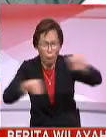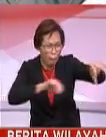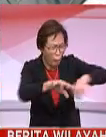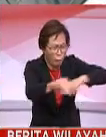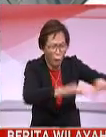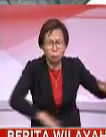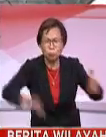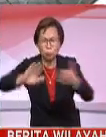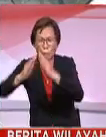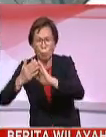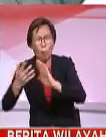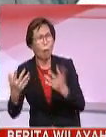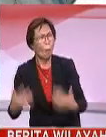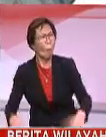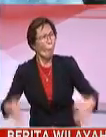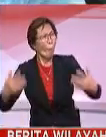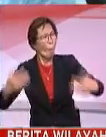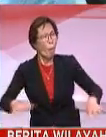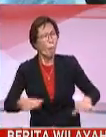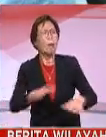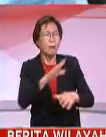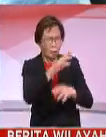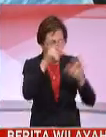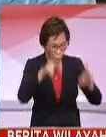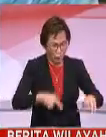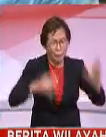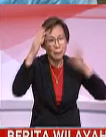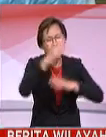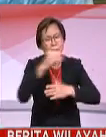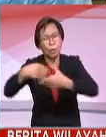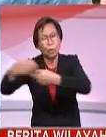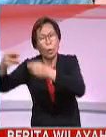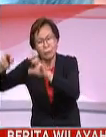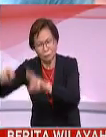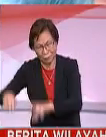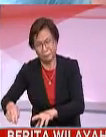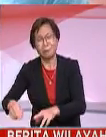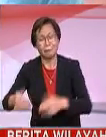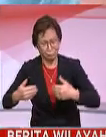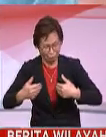tinggi yang melibatkan warga tempatan dan warga asing.